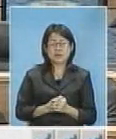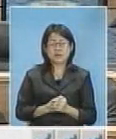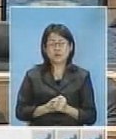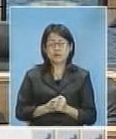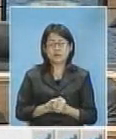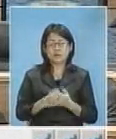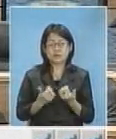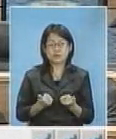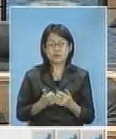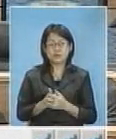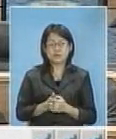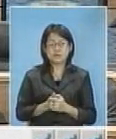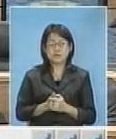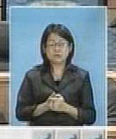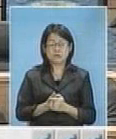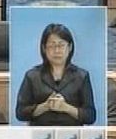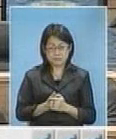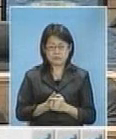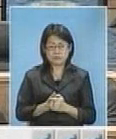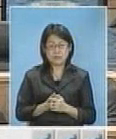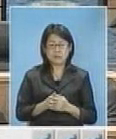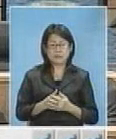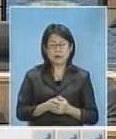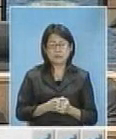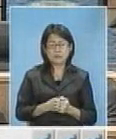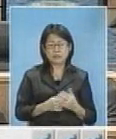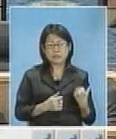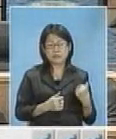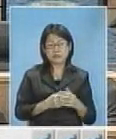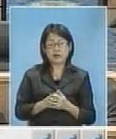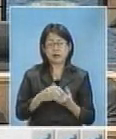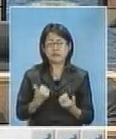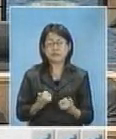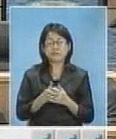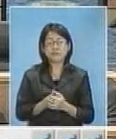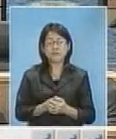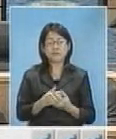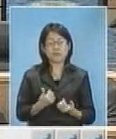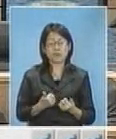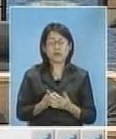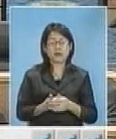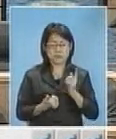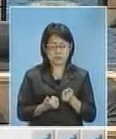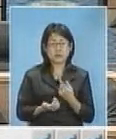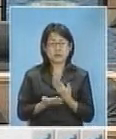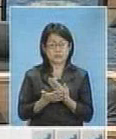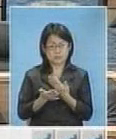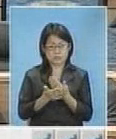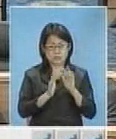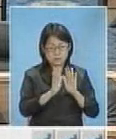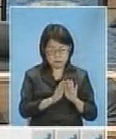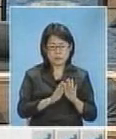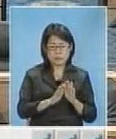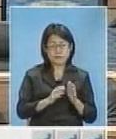0.47% อย่าลืมนะครับว่าสมัยที่ธนาคารพาณิชย์เนี่ยเขาจ่ายค่าธรรมเนียมเข้าสถาบันคุ้มครองเงินฝากที่ 0.40% ธนาคารของรั